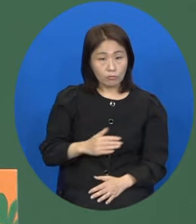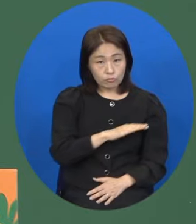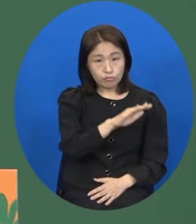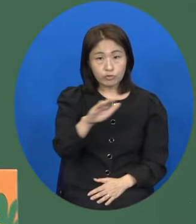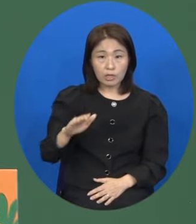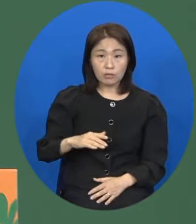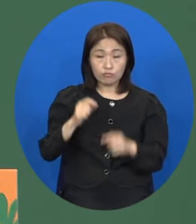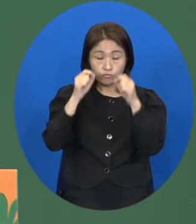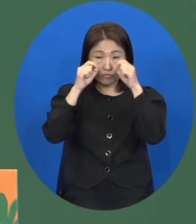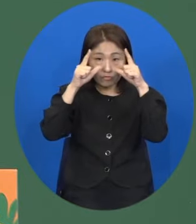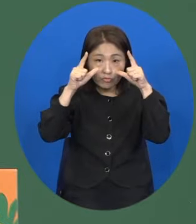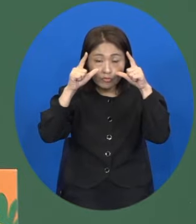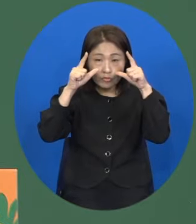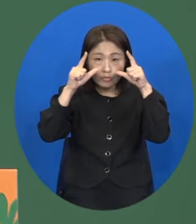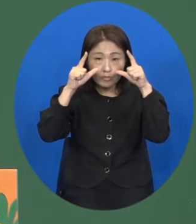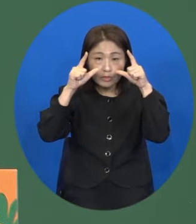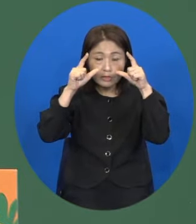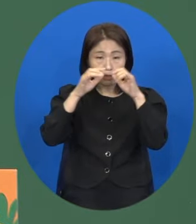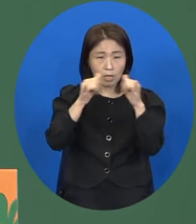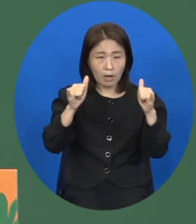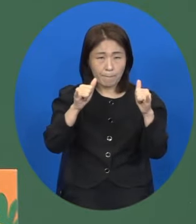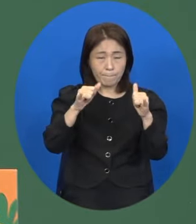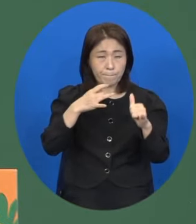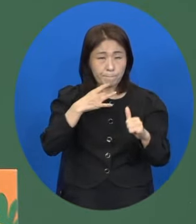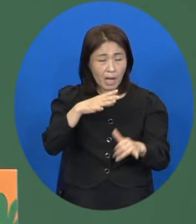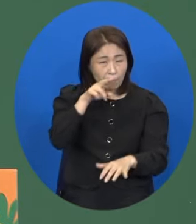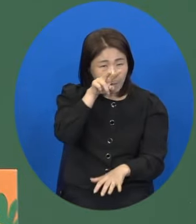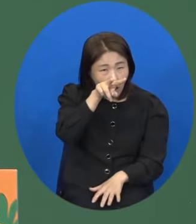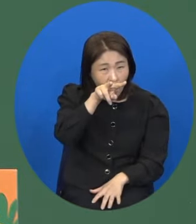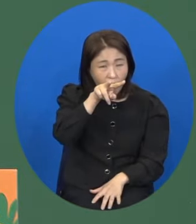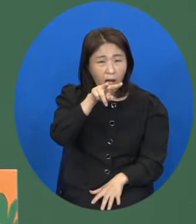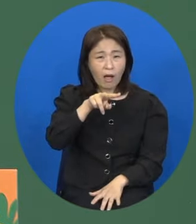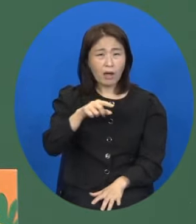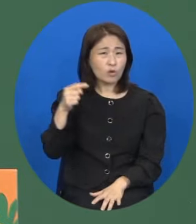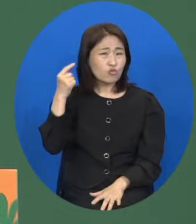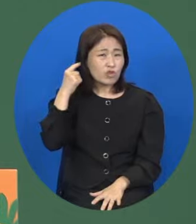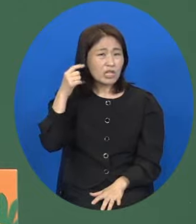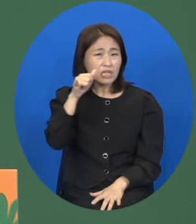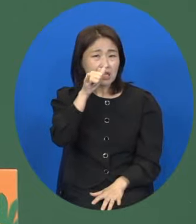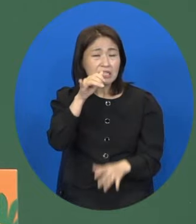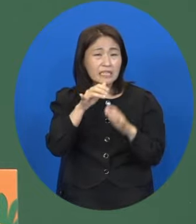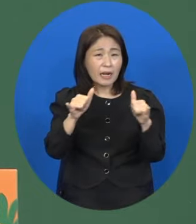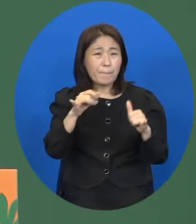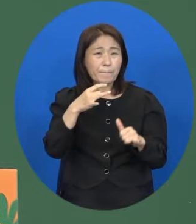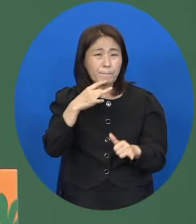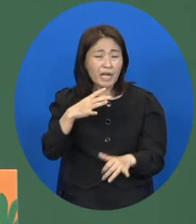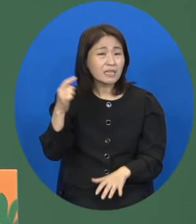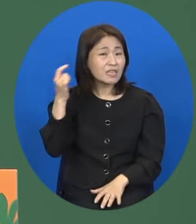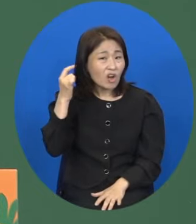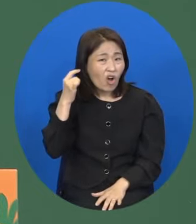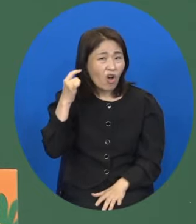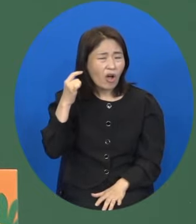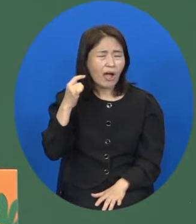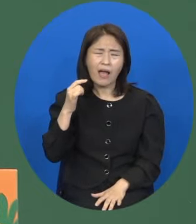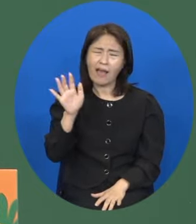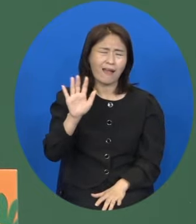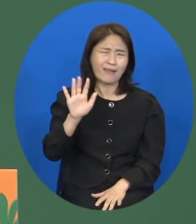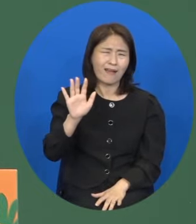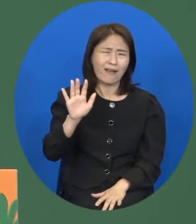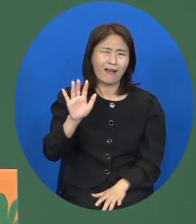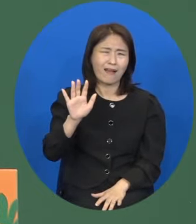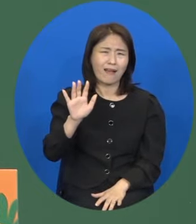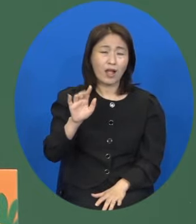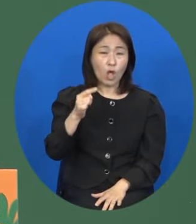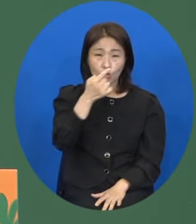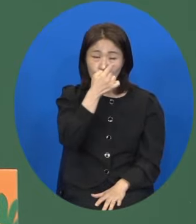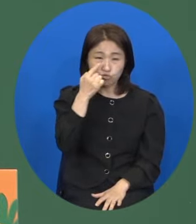뜨고 있어야만 볼 수 있다고 생각합니다. 귀가 있어야만 들을 수 있다고 생각합니다. 그러나 그렇지 않습니다. 눈이 있어도 제대로 보지